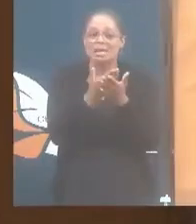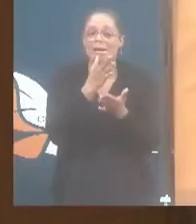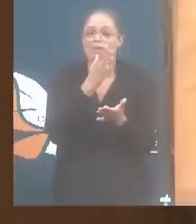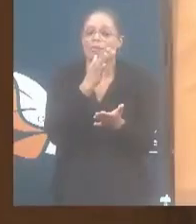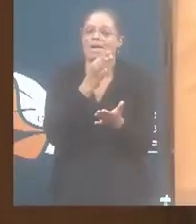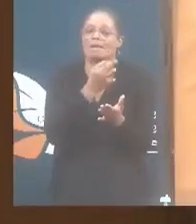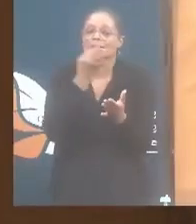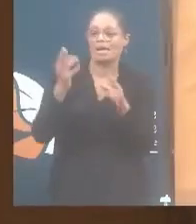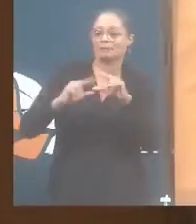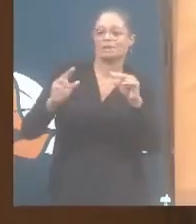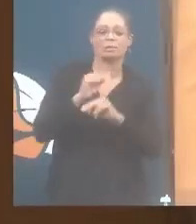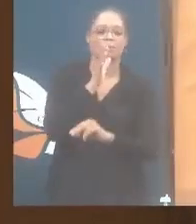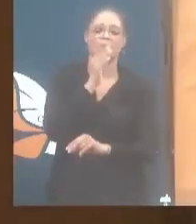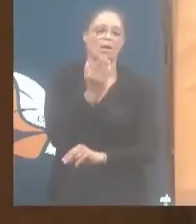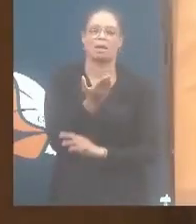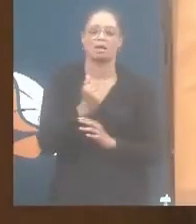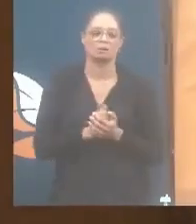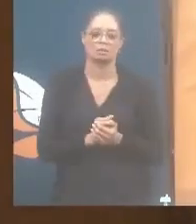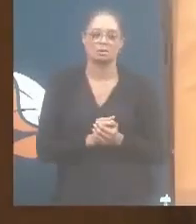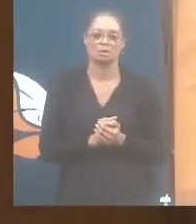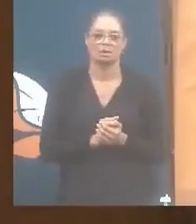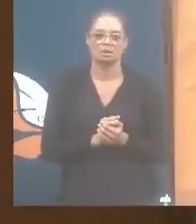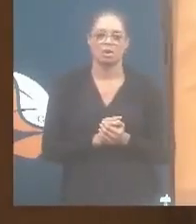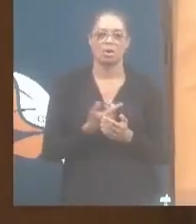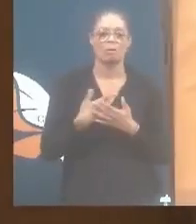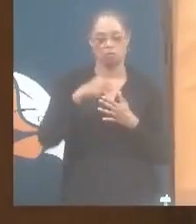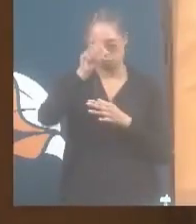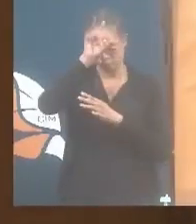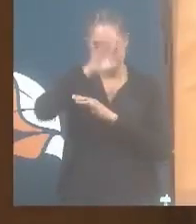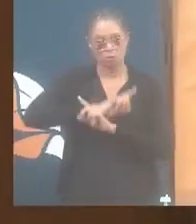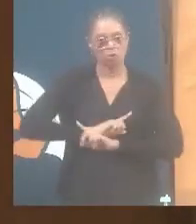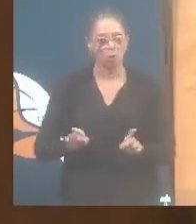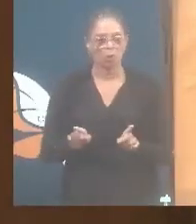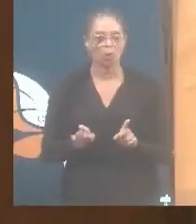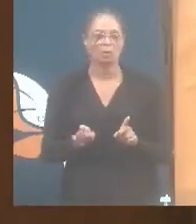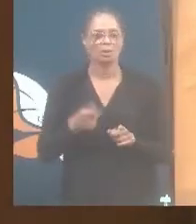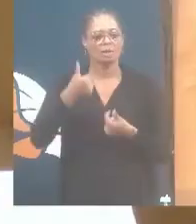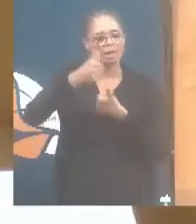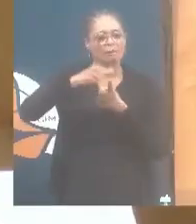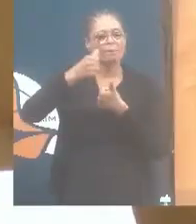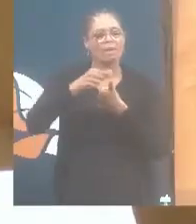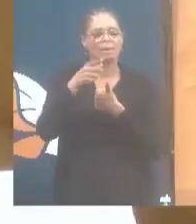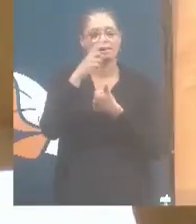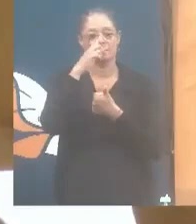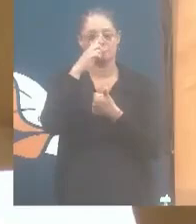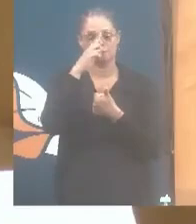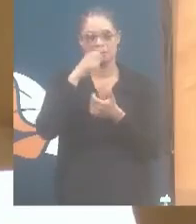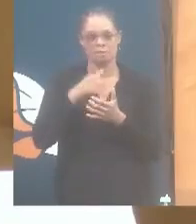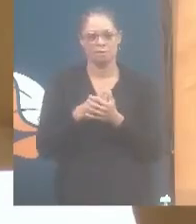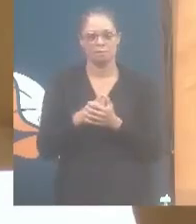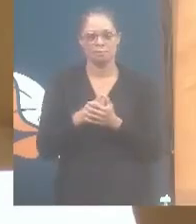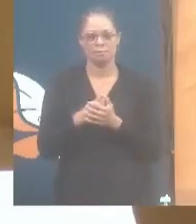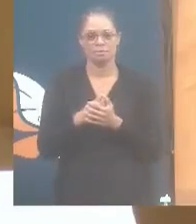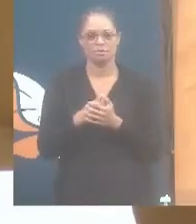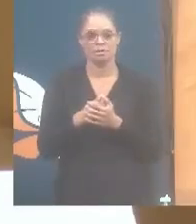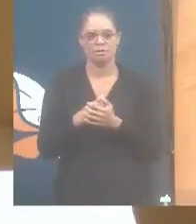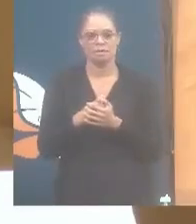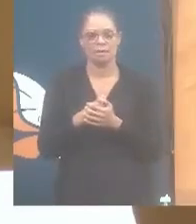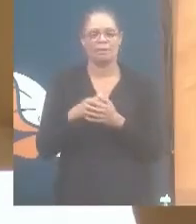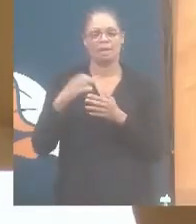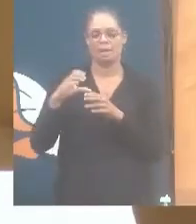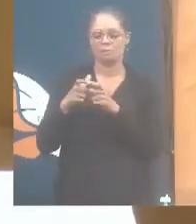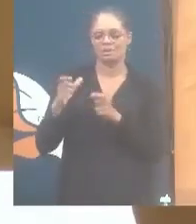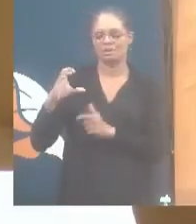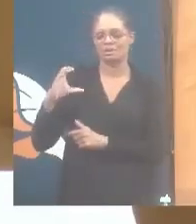argument. Ne soyons pas dans le déni. Rappelez-vous ce que le CGSM